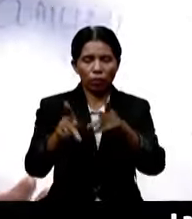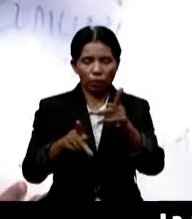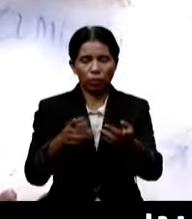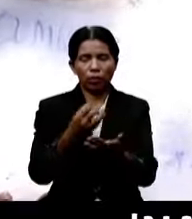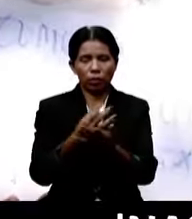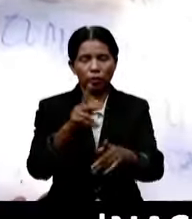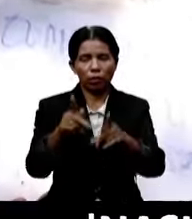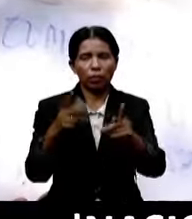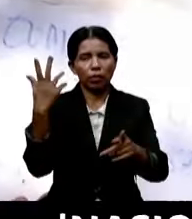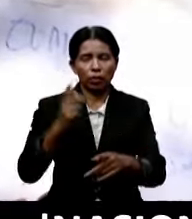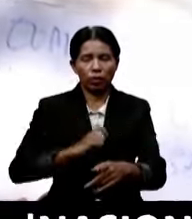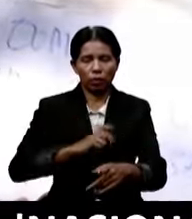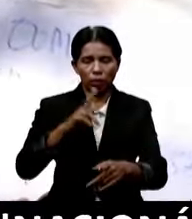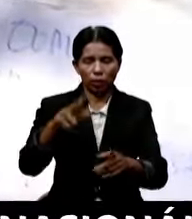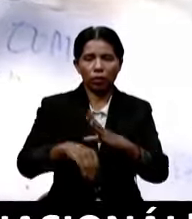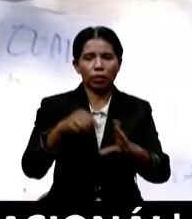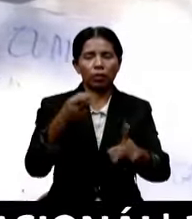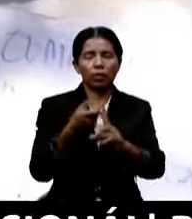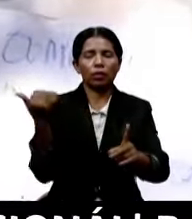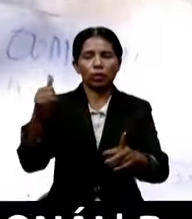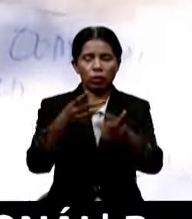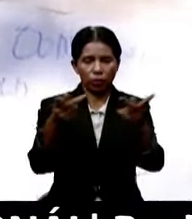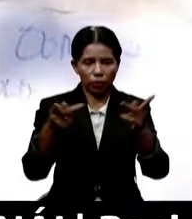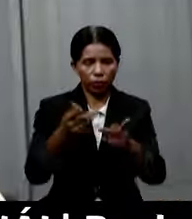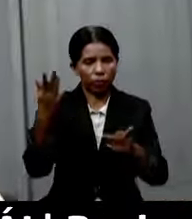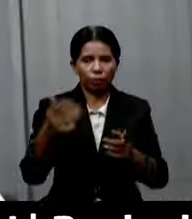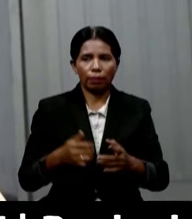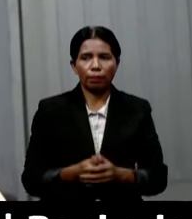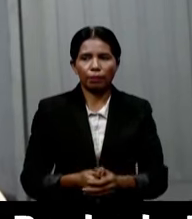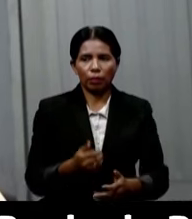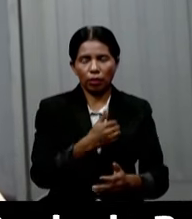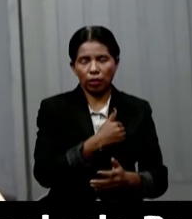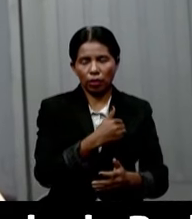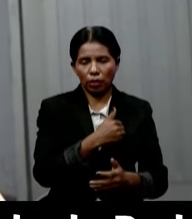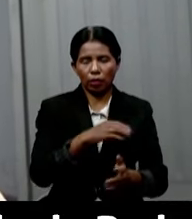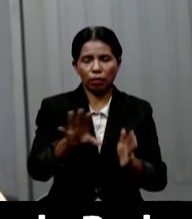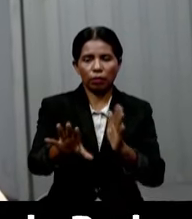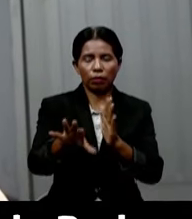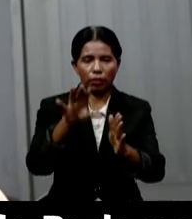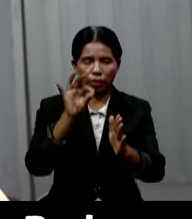comunidade afetado e Tassi Tolo antes a saisira ho si fatin refere e si dago notifica